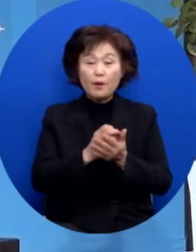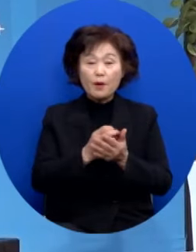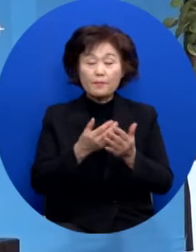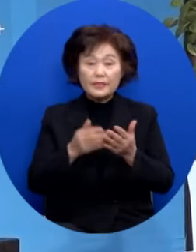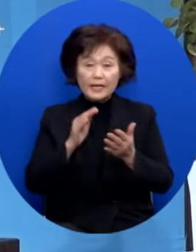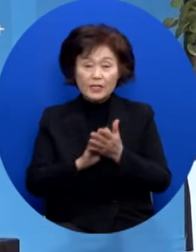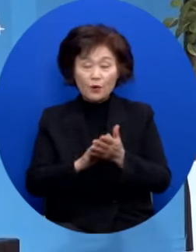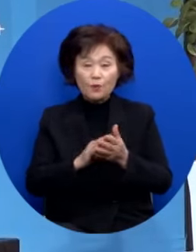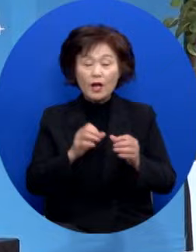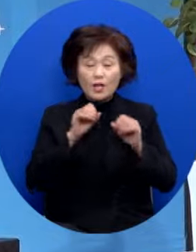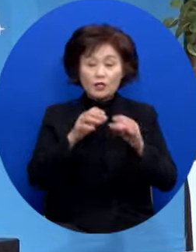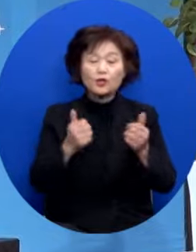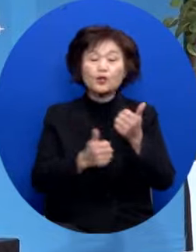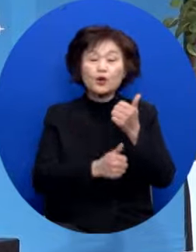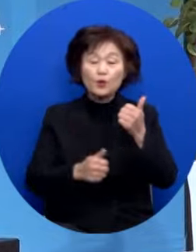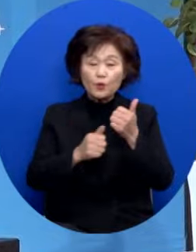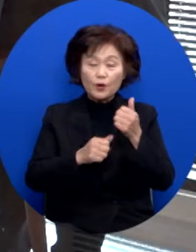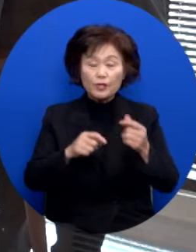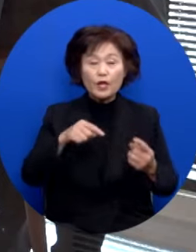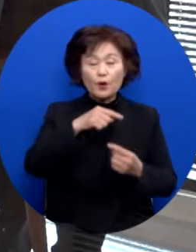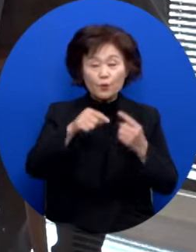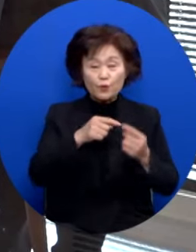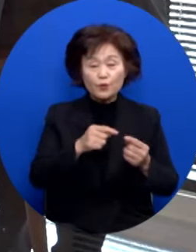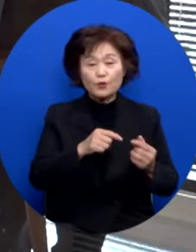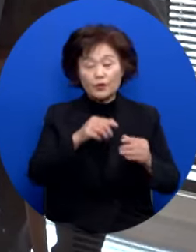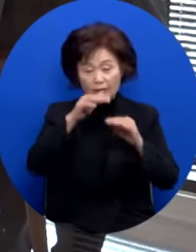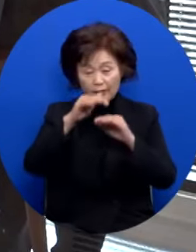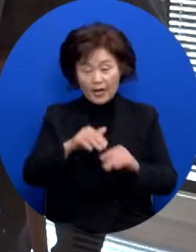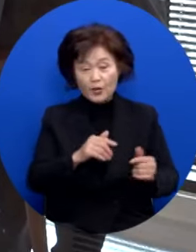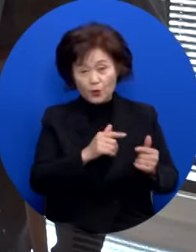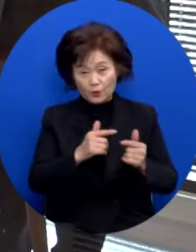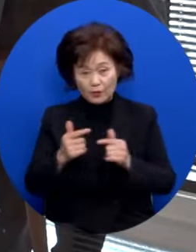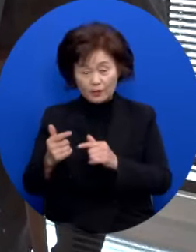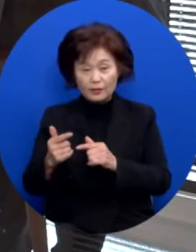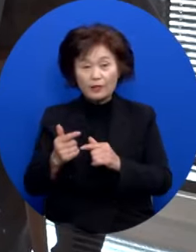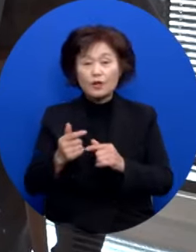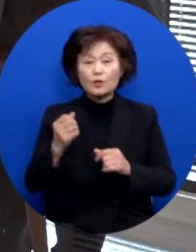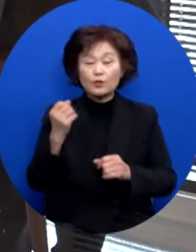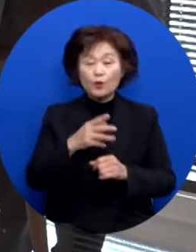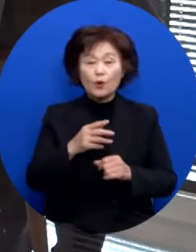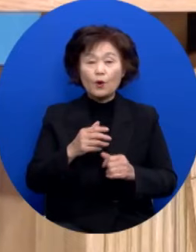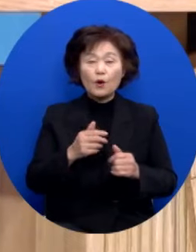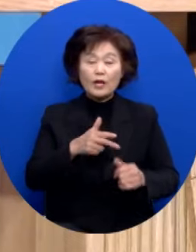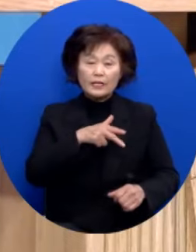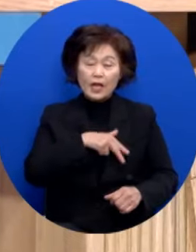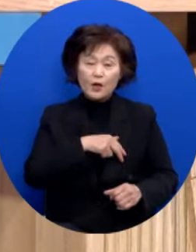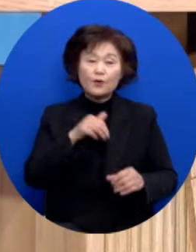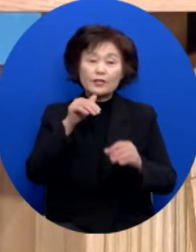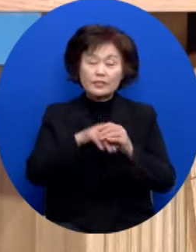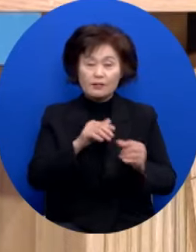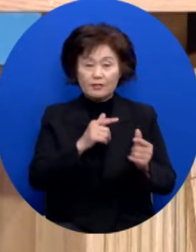국내 선교위원회 운영 규정 개정안 등의 의안을 다뤘고 총회 대의원 선거 등이 진행됐습니다.